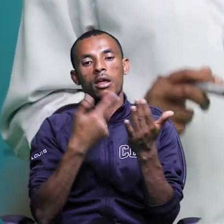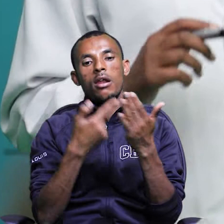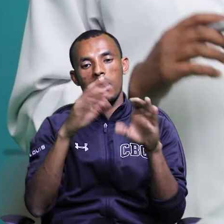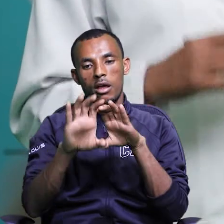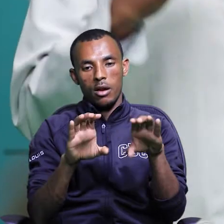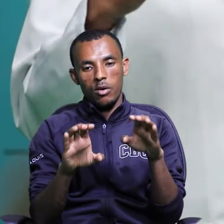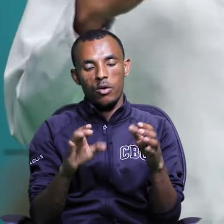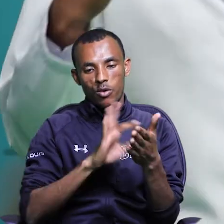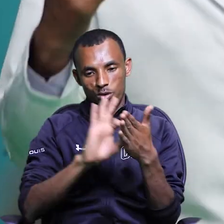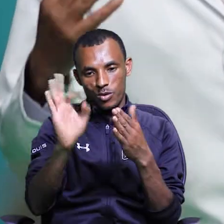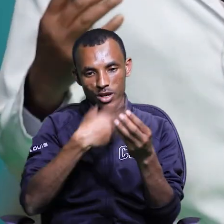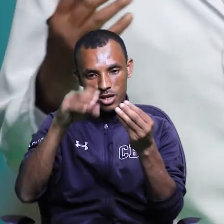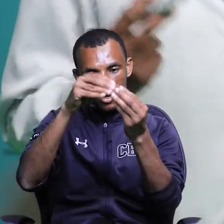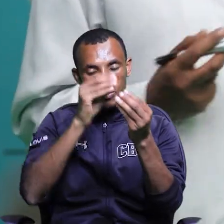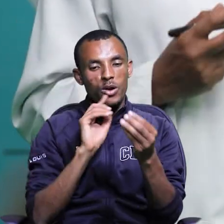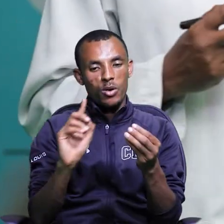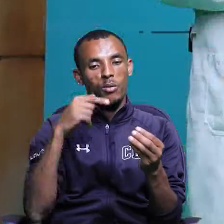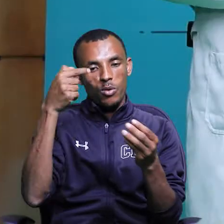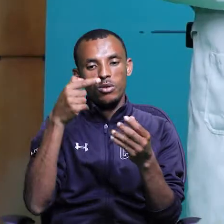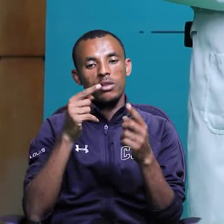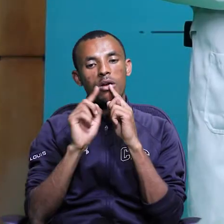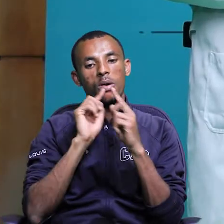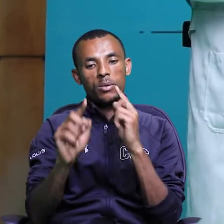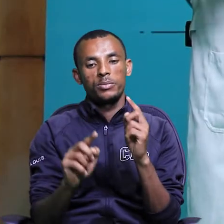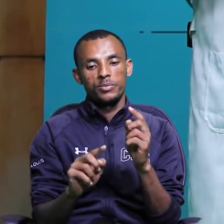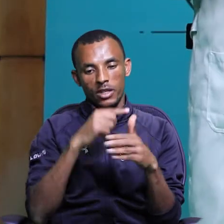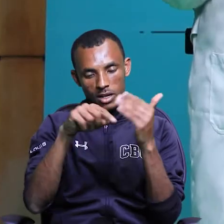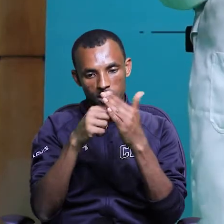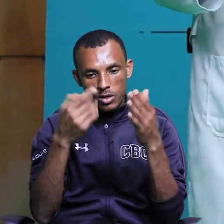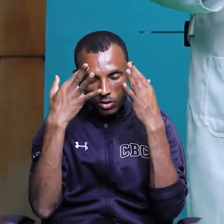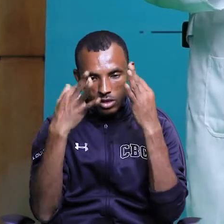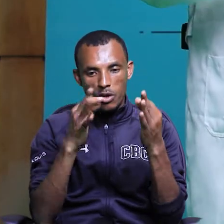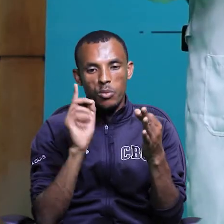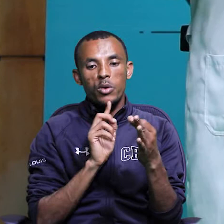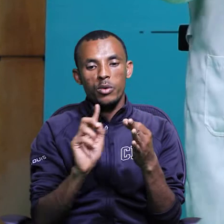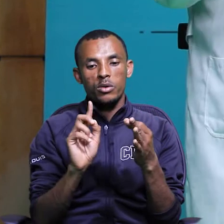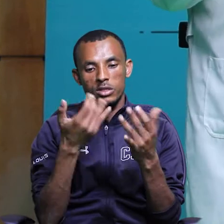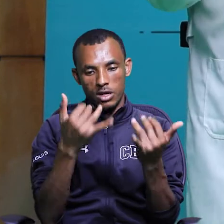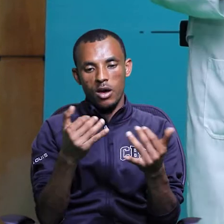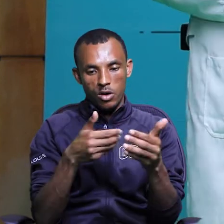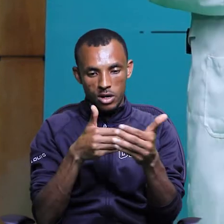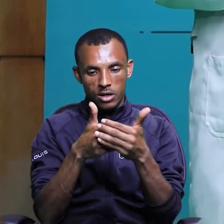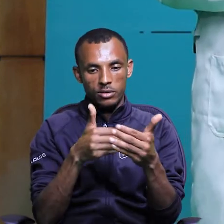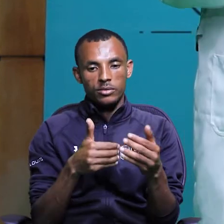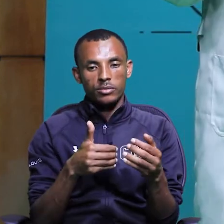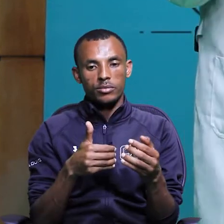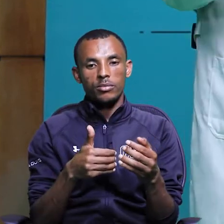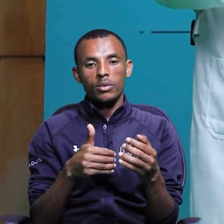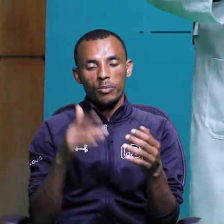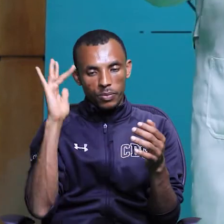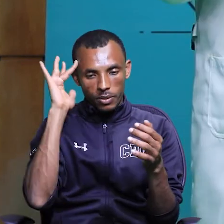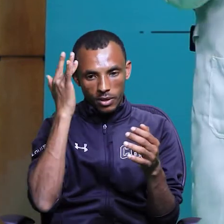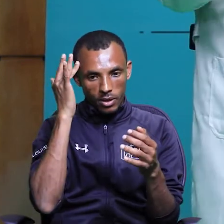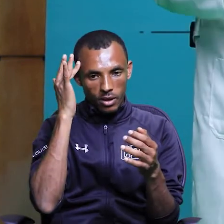አድርጌያለሁ ቁጥሩም እየጨመረ ነው ብሎ ነግሮናል። ስለዚህ ውሳኔው ምንድነው? እስካሁን ድረስ